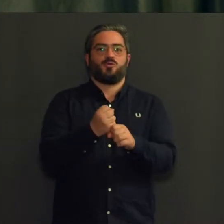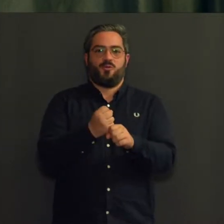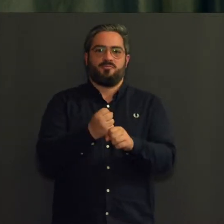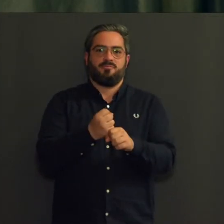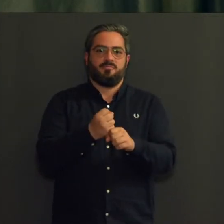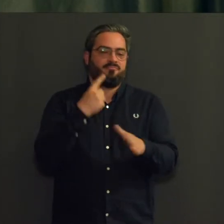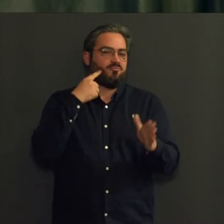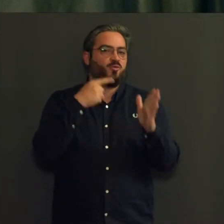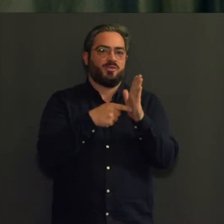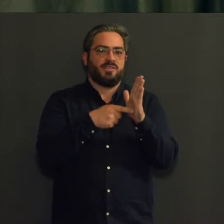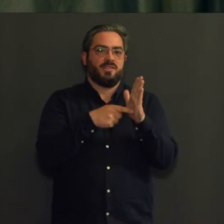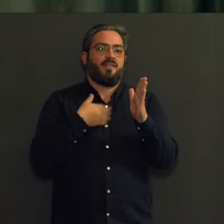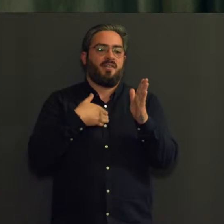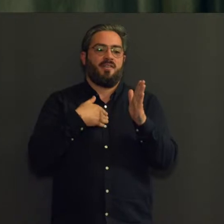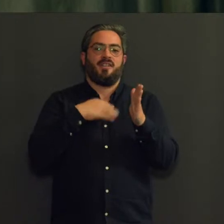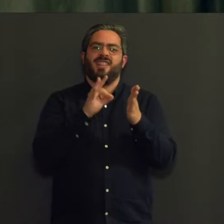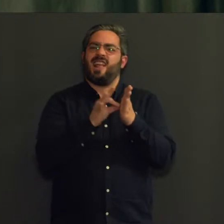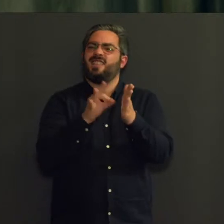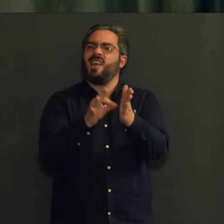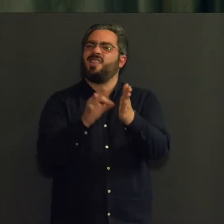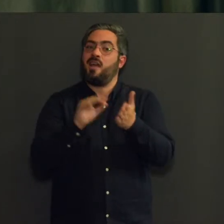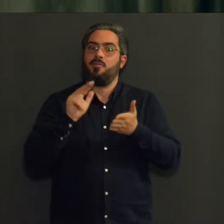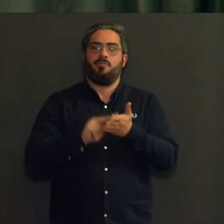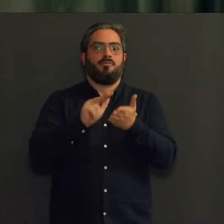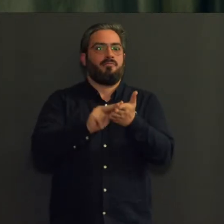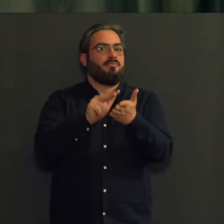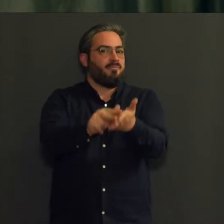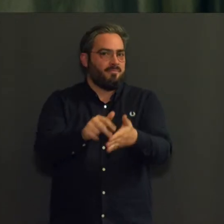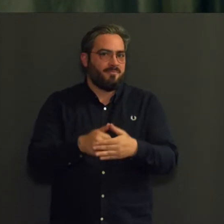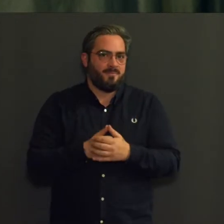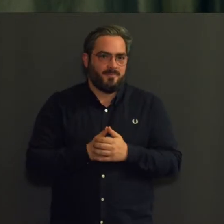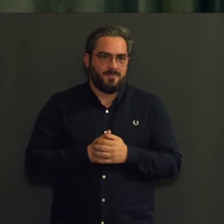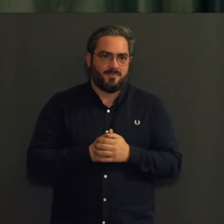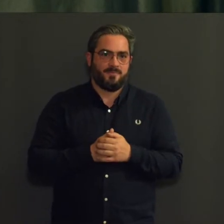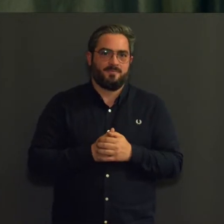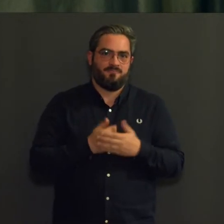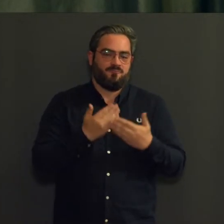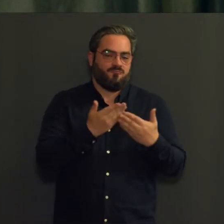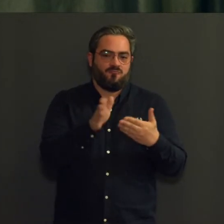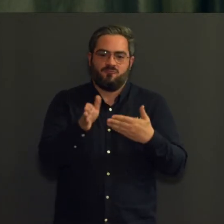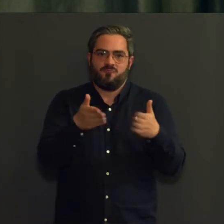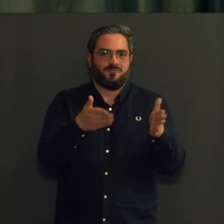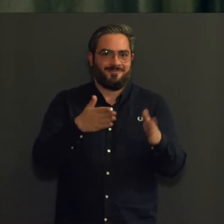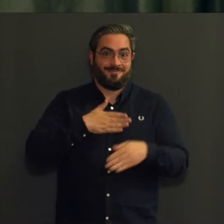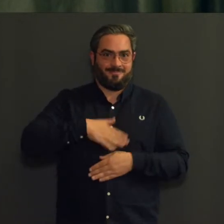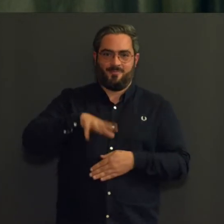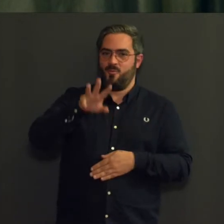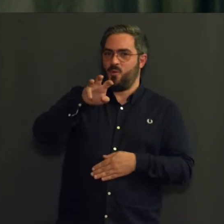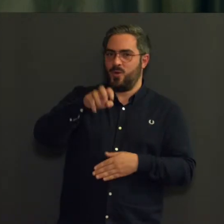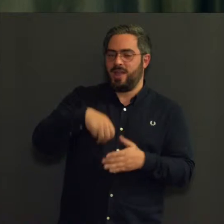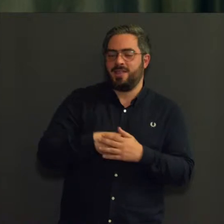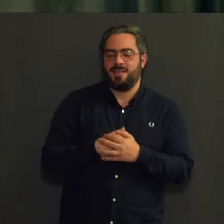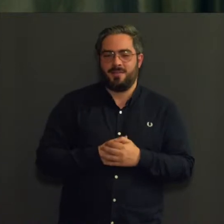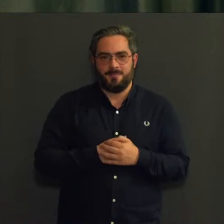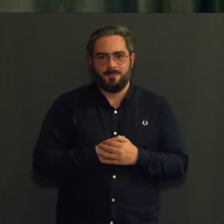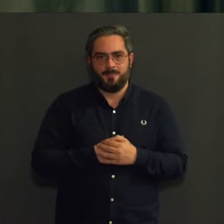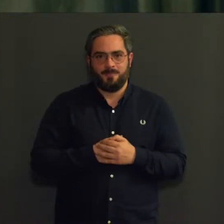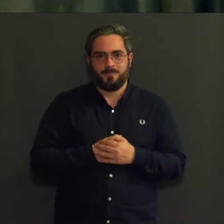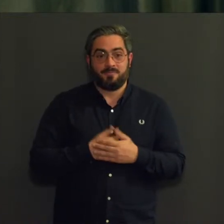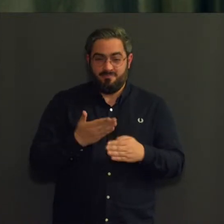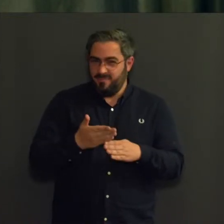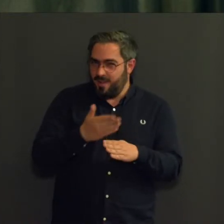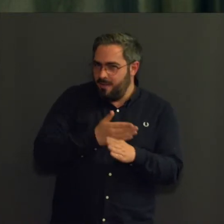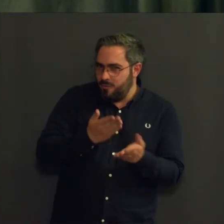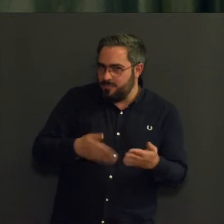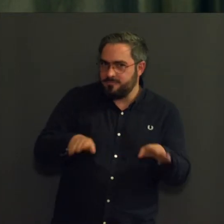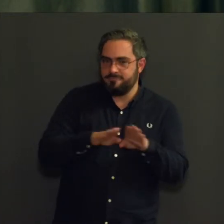pour confirmer le calendrier de déconfinement prévu. On vous souhaite un bon week-end. Mais avant de se